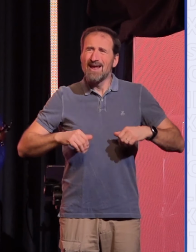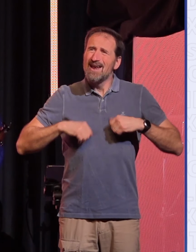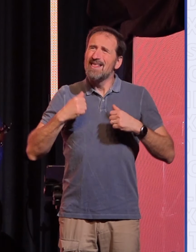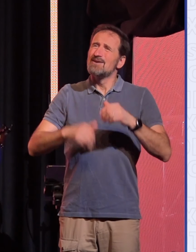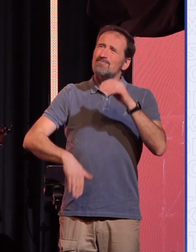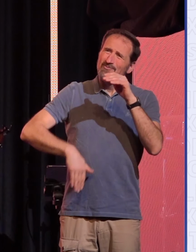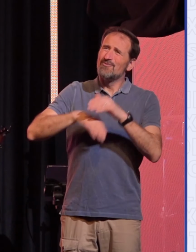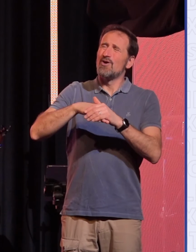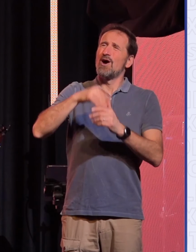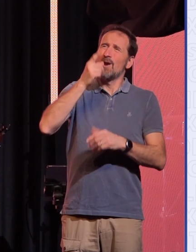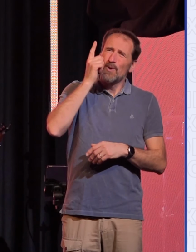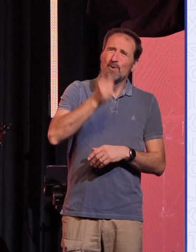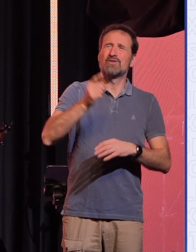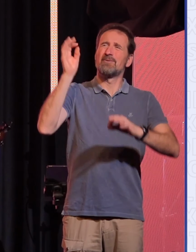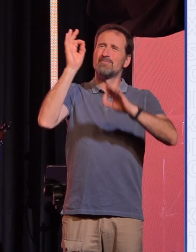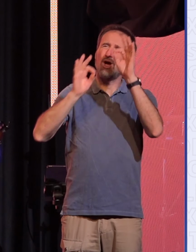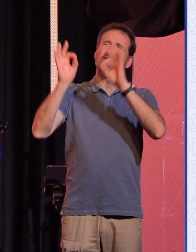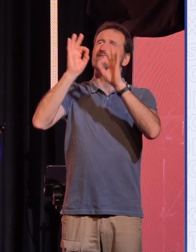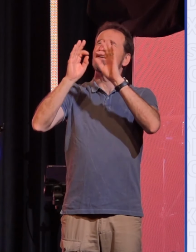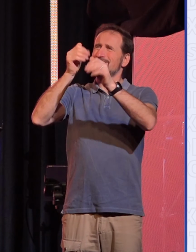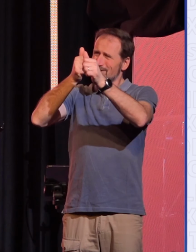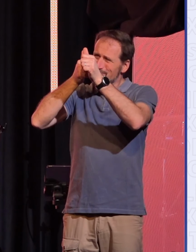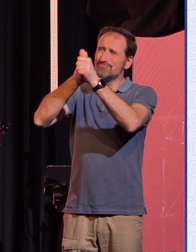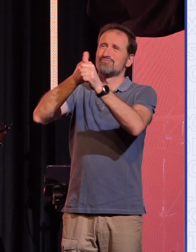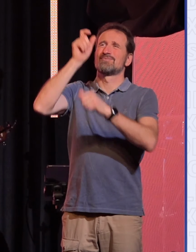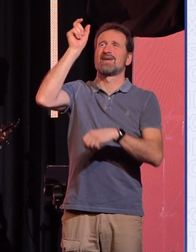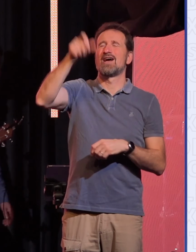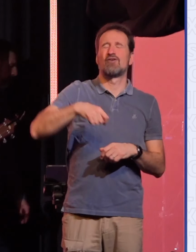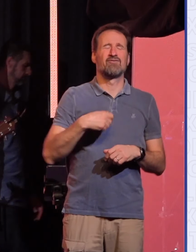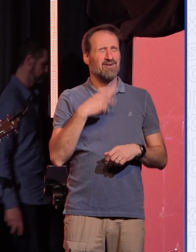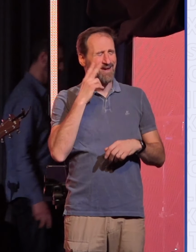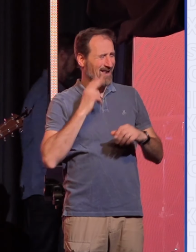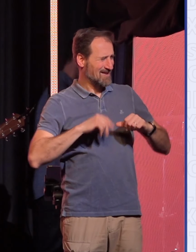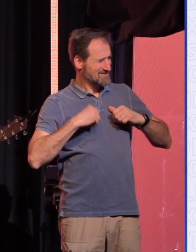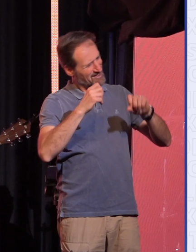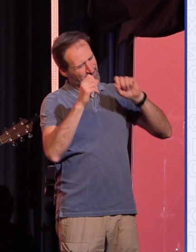Amen. Komm, lasst uns mal allen, die die Entscheidung heute Morgen getroffen haben, einen Applaus geben.